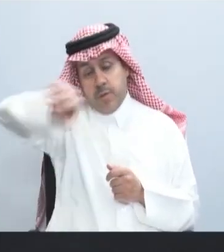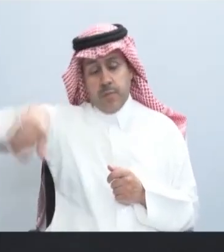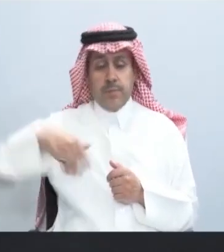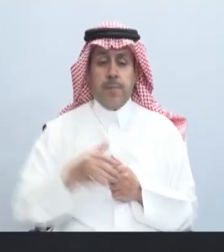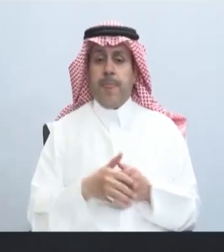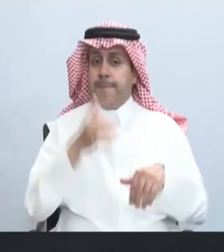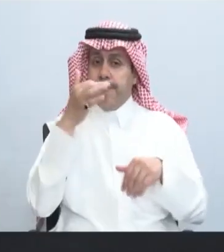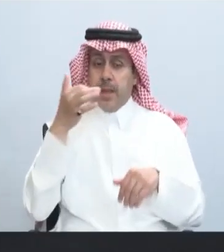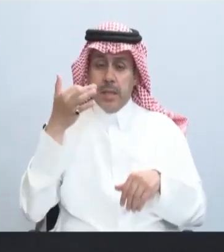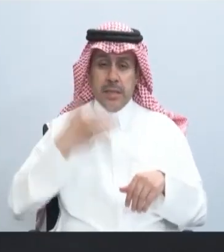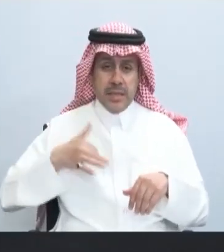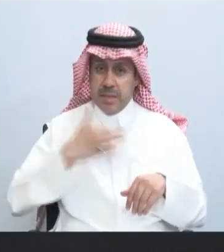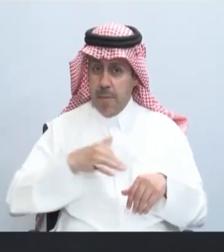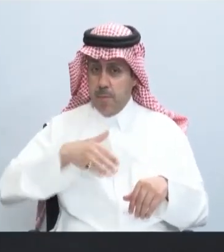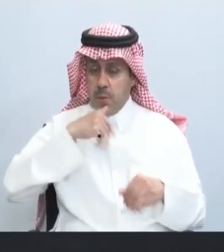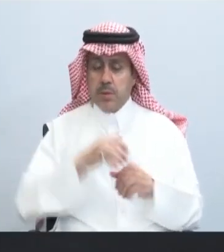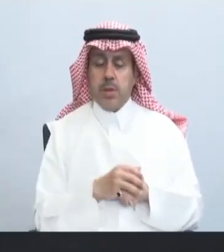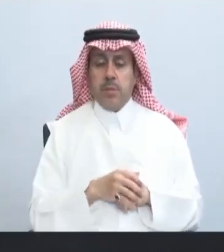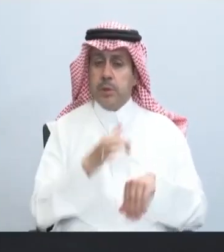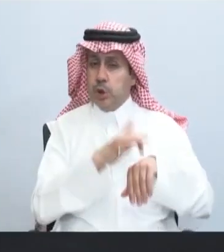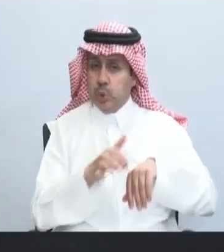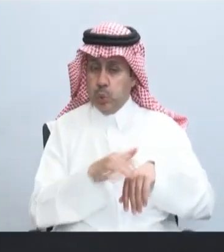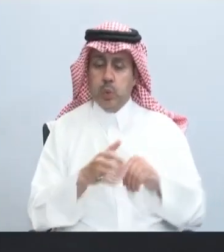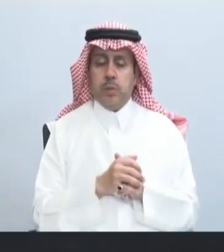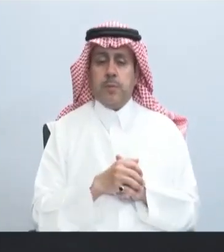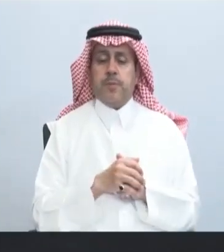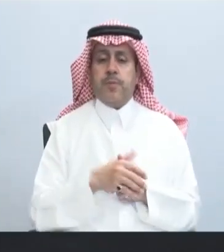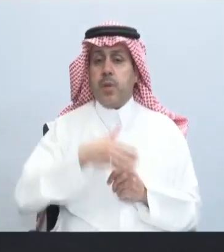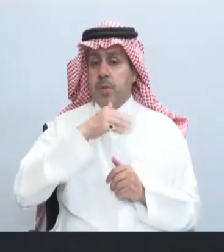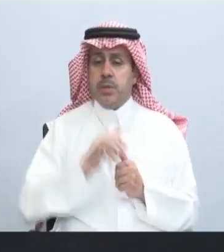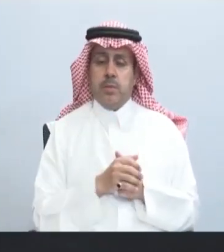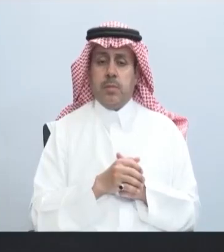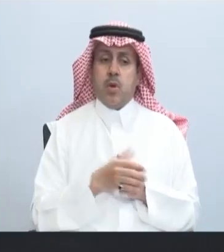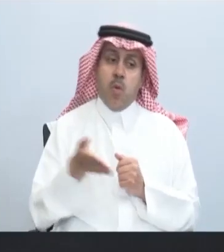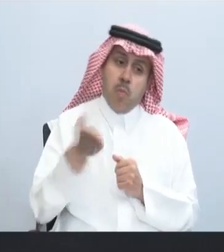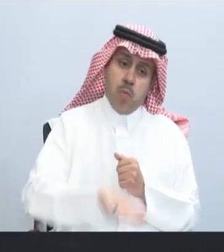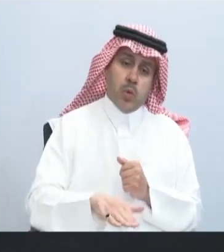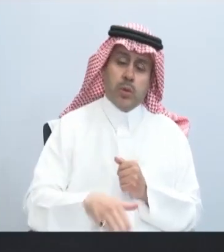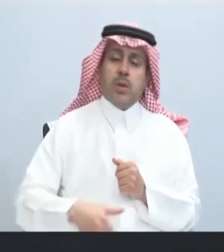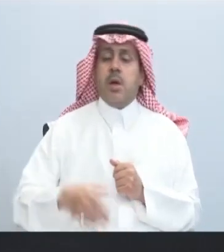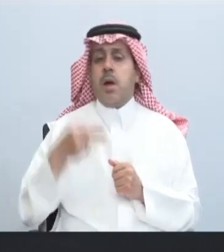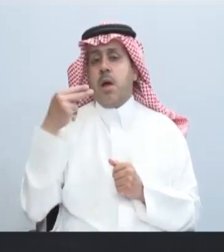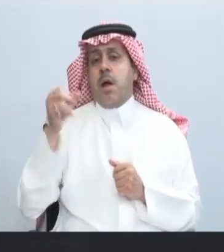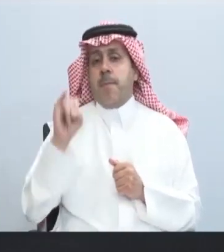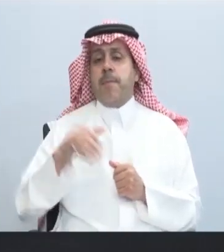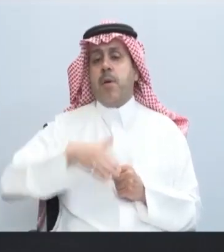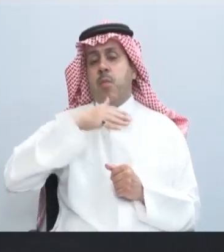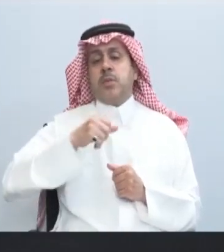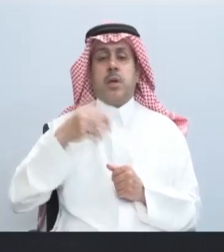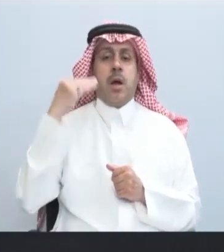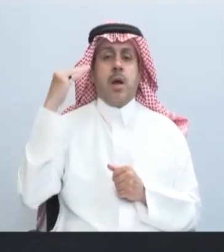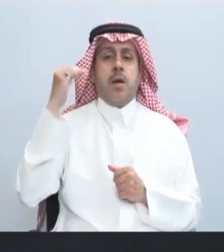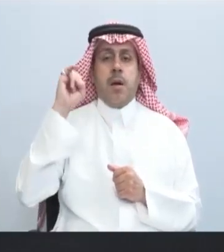الله عليه وسلم بجروح استشهاد عدد من المسلمين من بينهم عم النبي صلى الله عليه وسلم حمزه بن